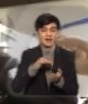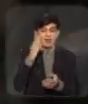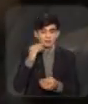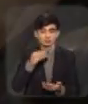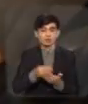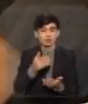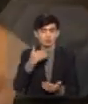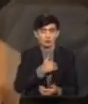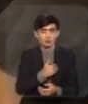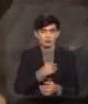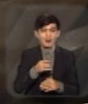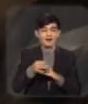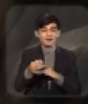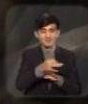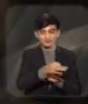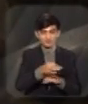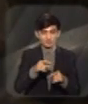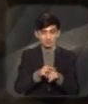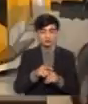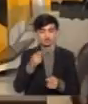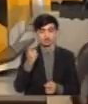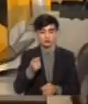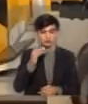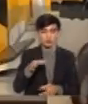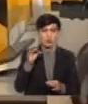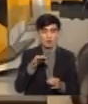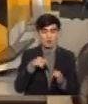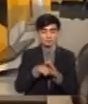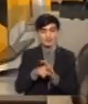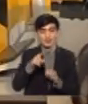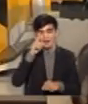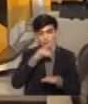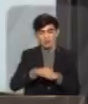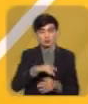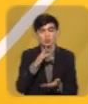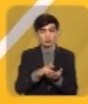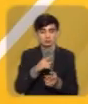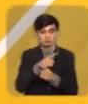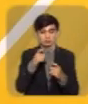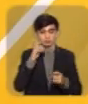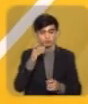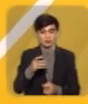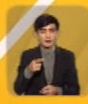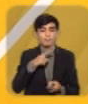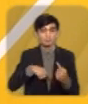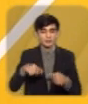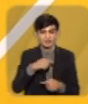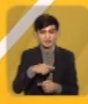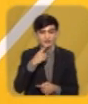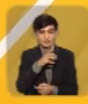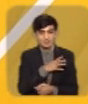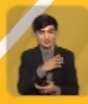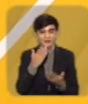дороже, а на окраинах дешевле. Но последнее слово будет за городским акиматом. Мы рекомендовали, если